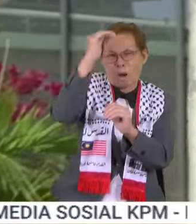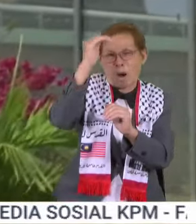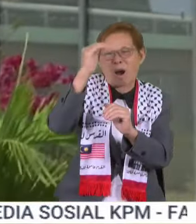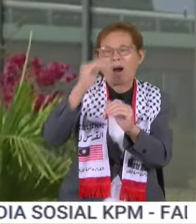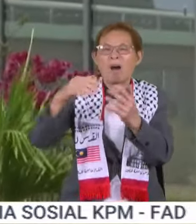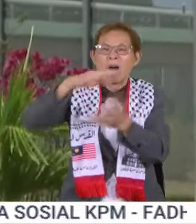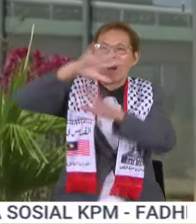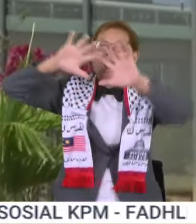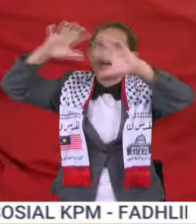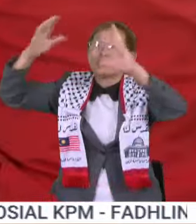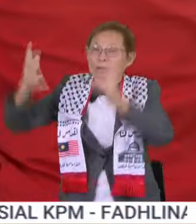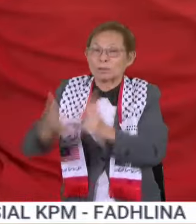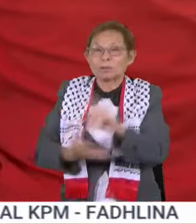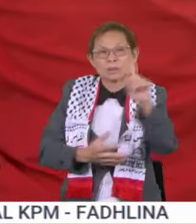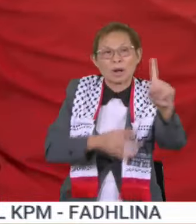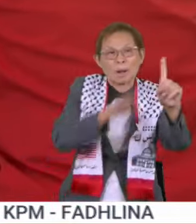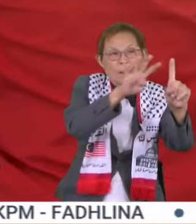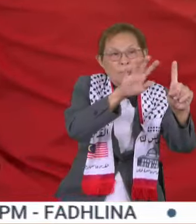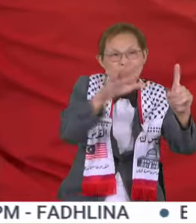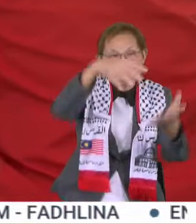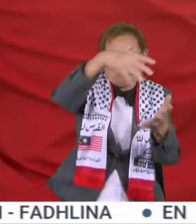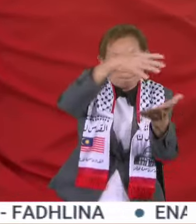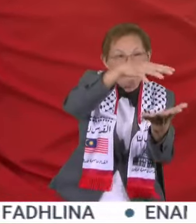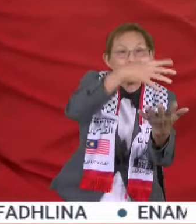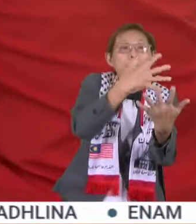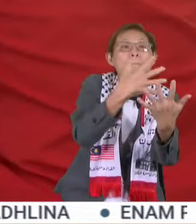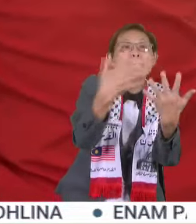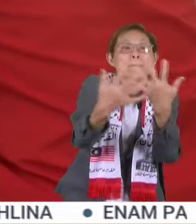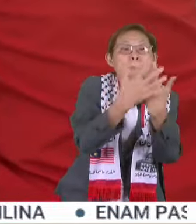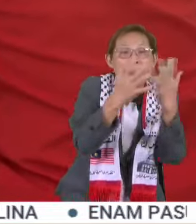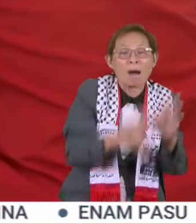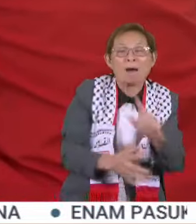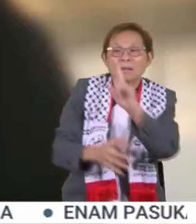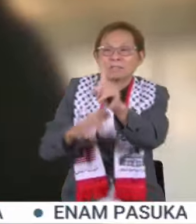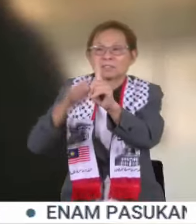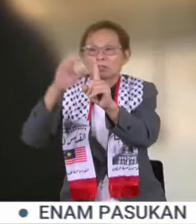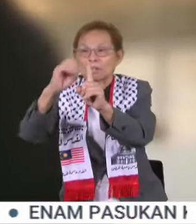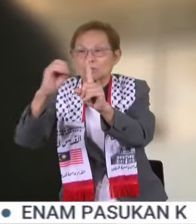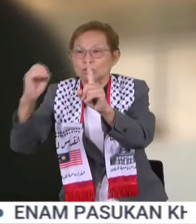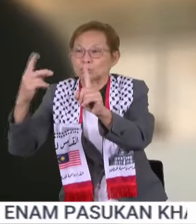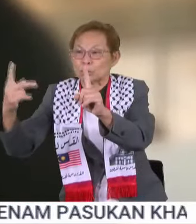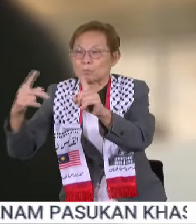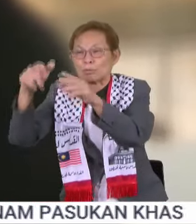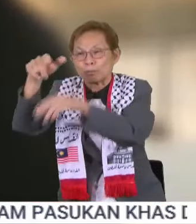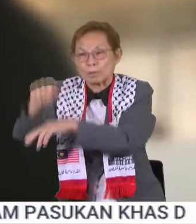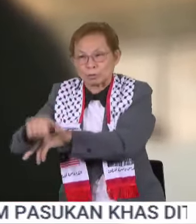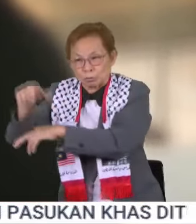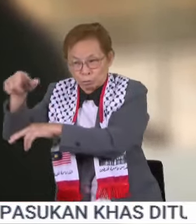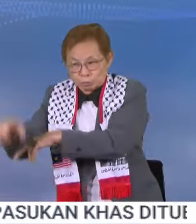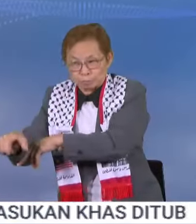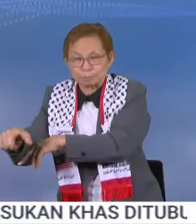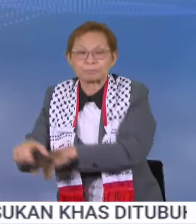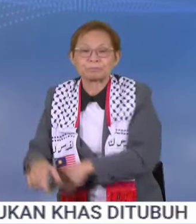antarabangsa iaitu 145 banduan bagi 100,000 penduduk.